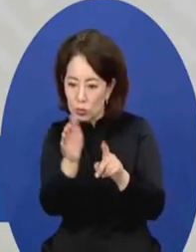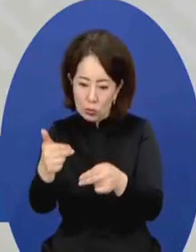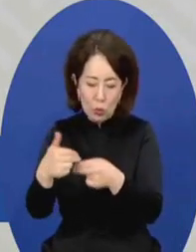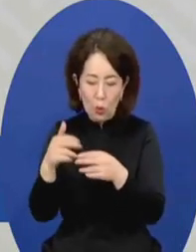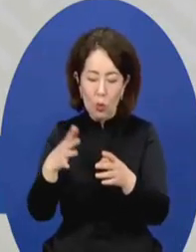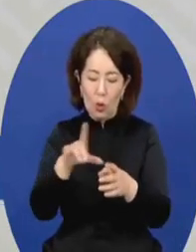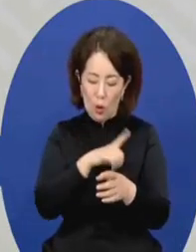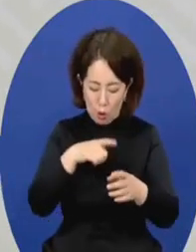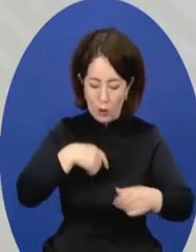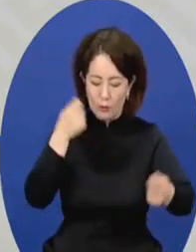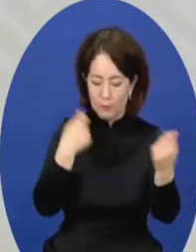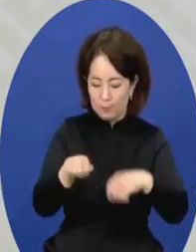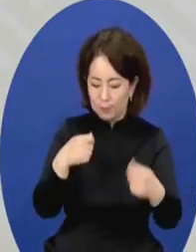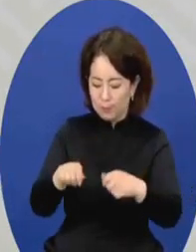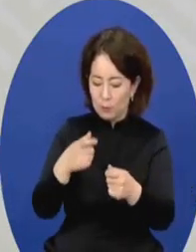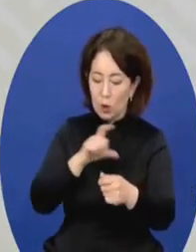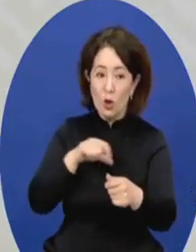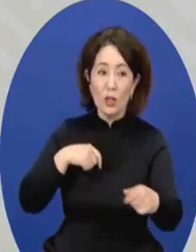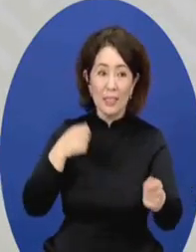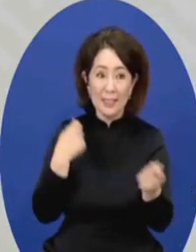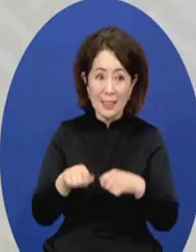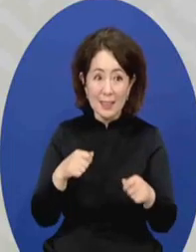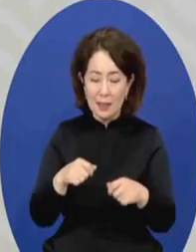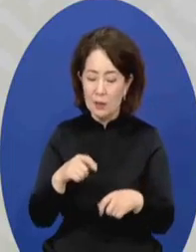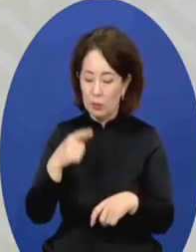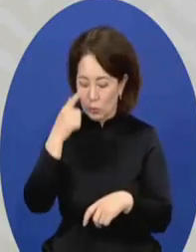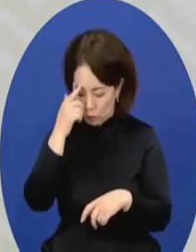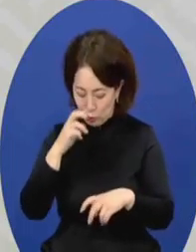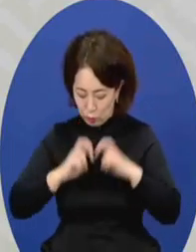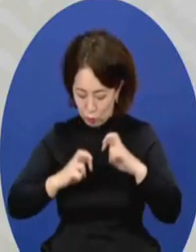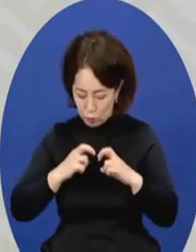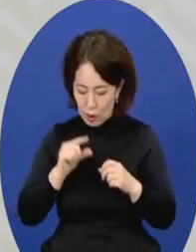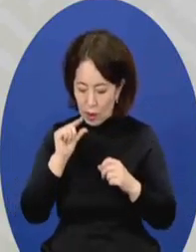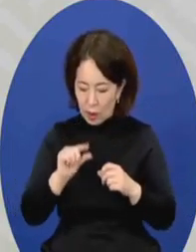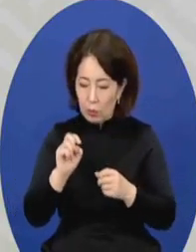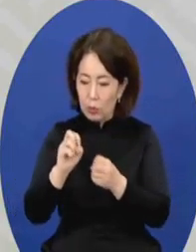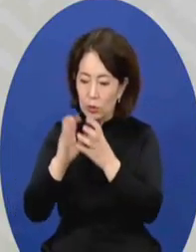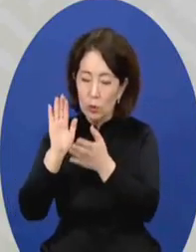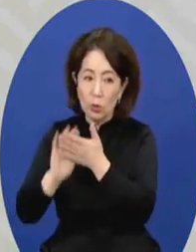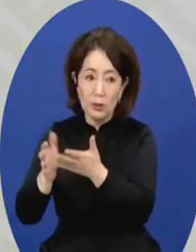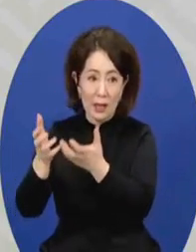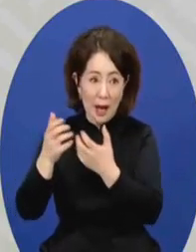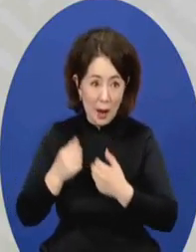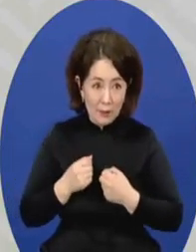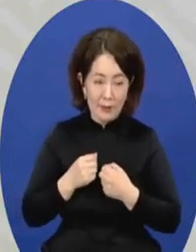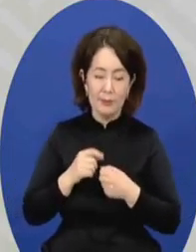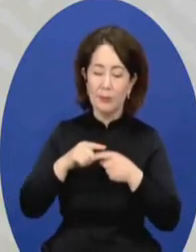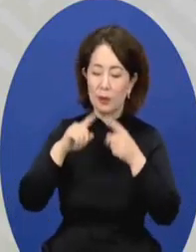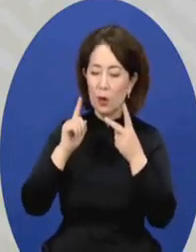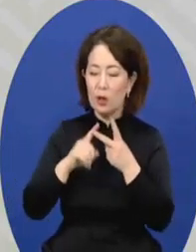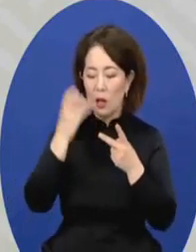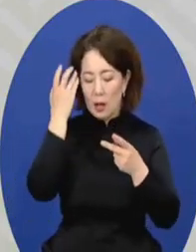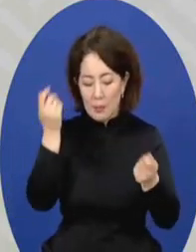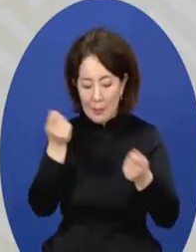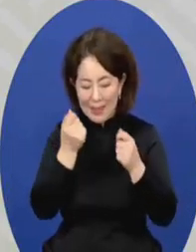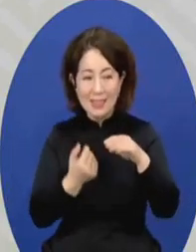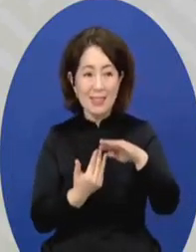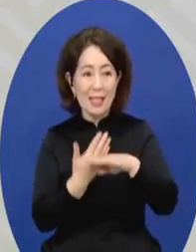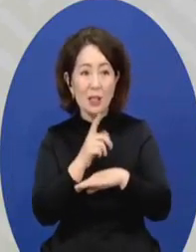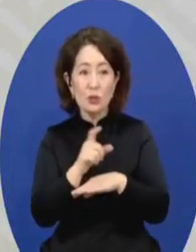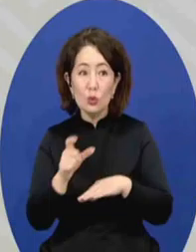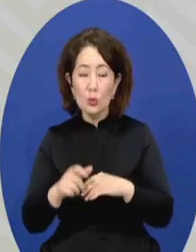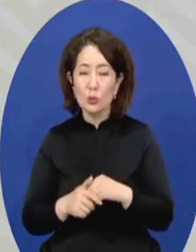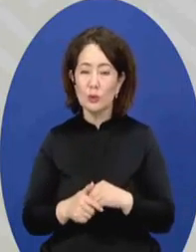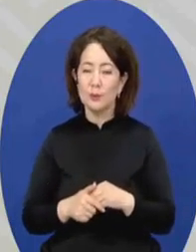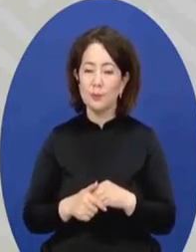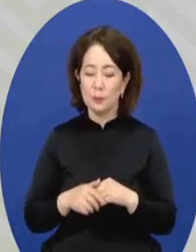борлуулж ингэснээр одоо үндэсний үйлдвэрлэгчд маань хямд бүтээгдэхүүн худалдан авах, за малчид, тарайланчид маань